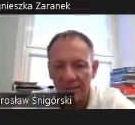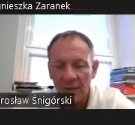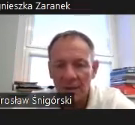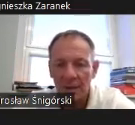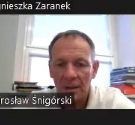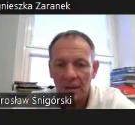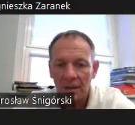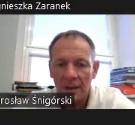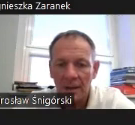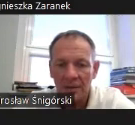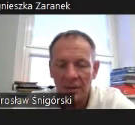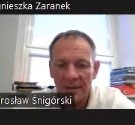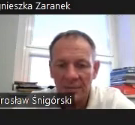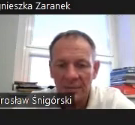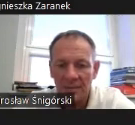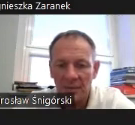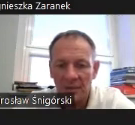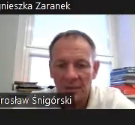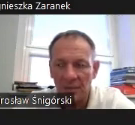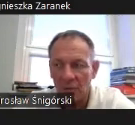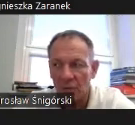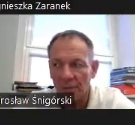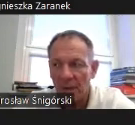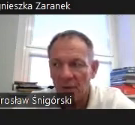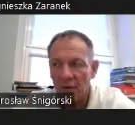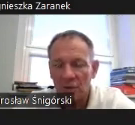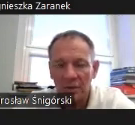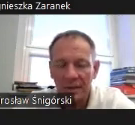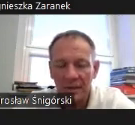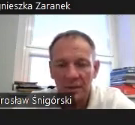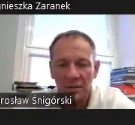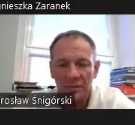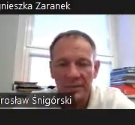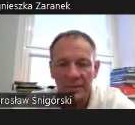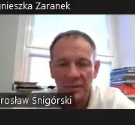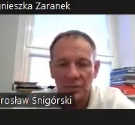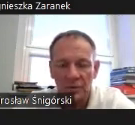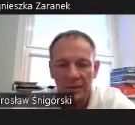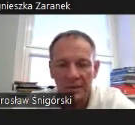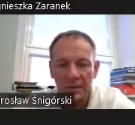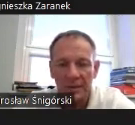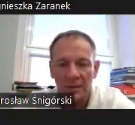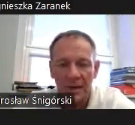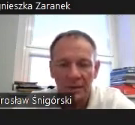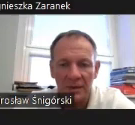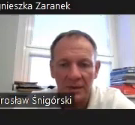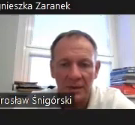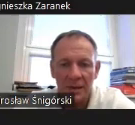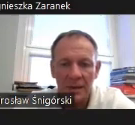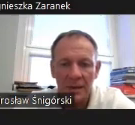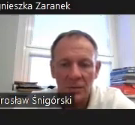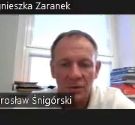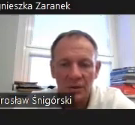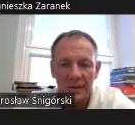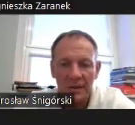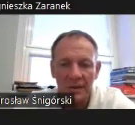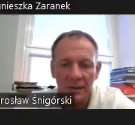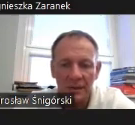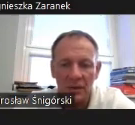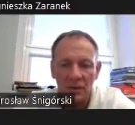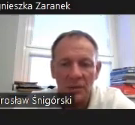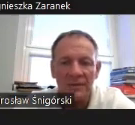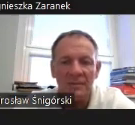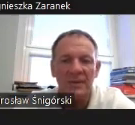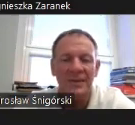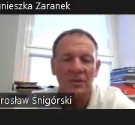dzisiaj na dzień dwa przed rozpoczęciem roku szkolnego to wszystko już jest ładnie ułożone